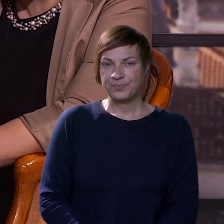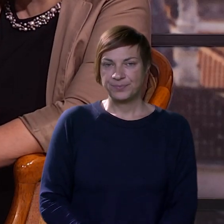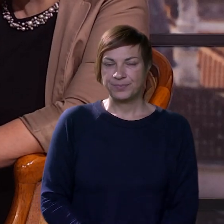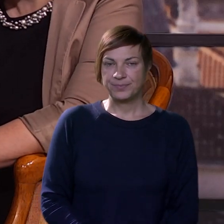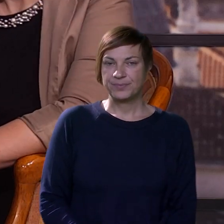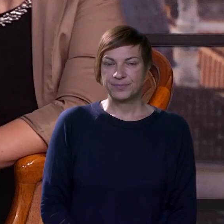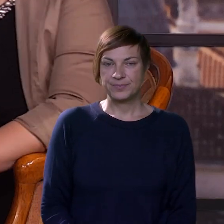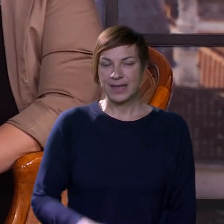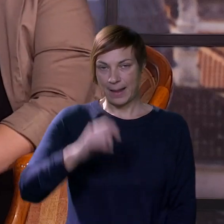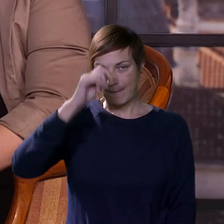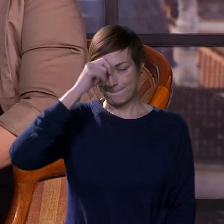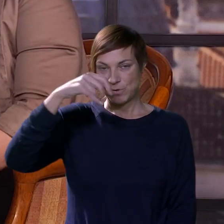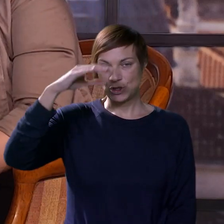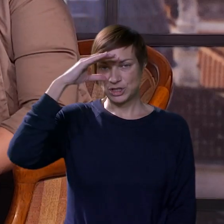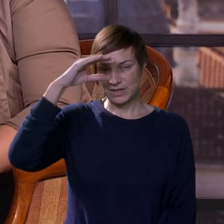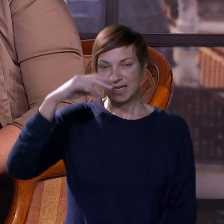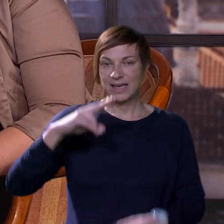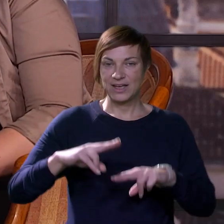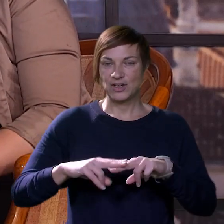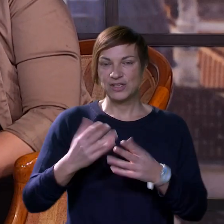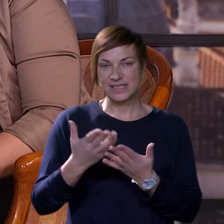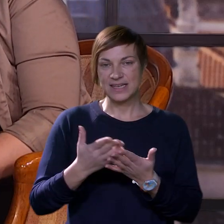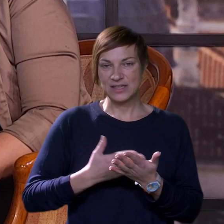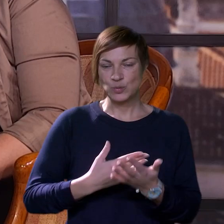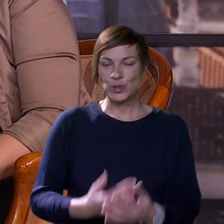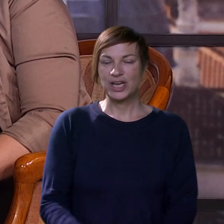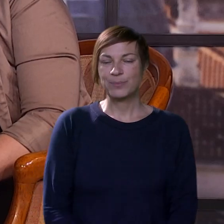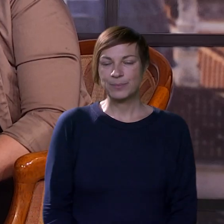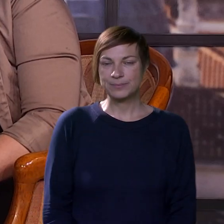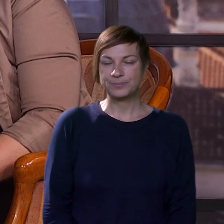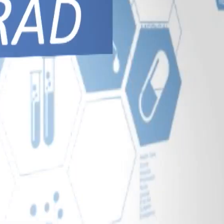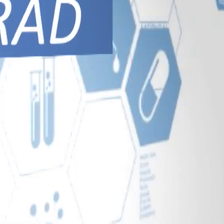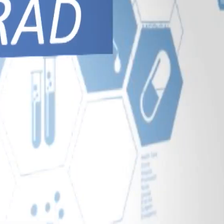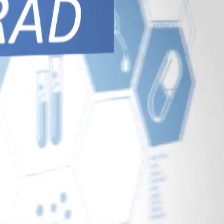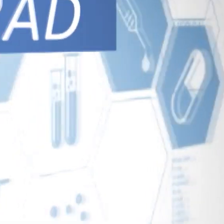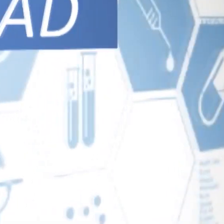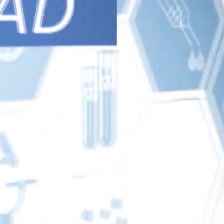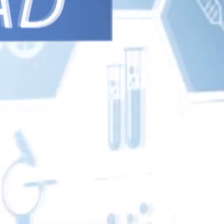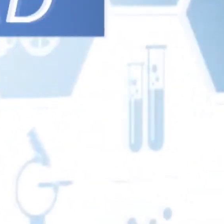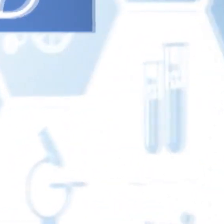pred vratima. Poštovani gledatelji, ostanite uz nas.